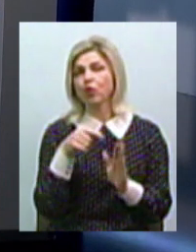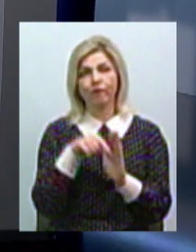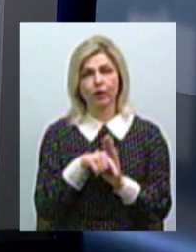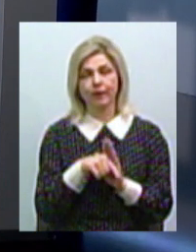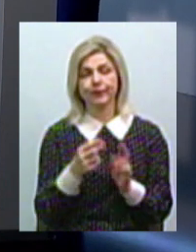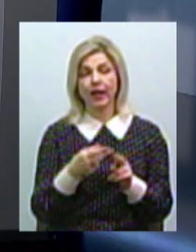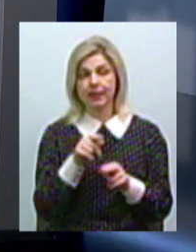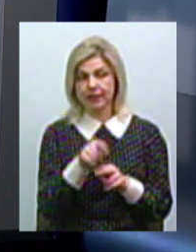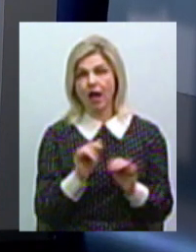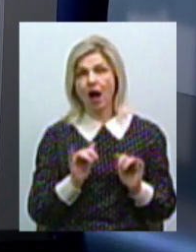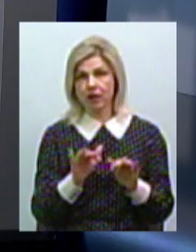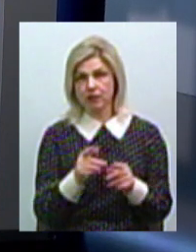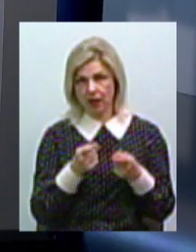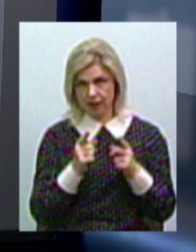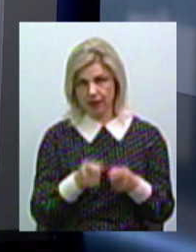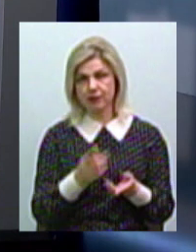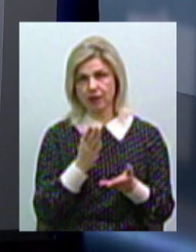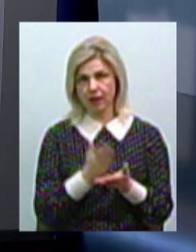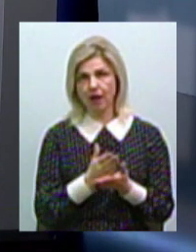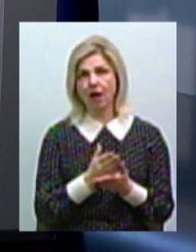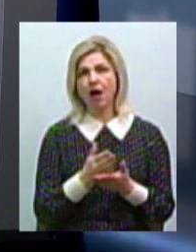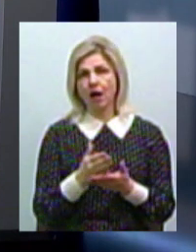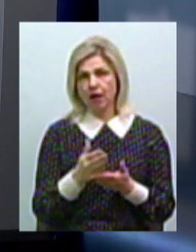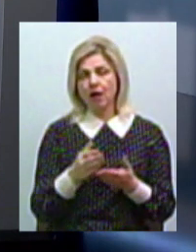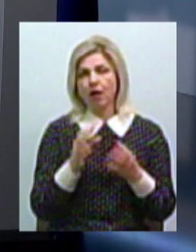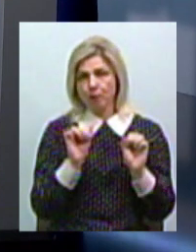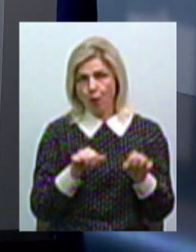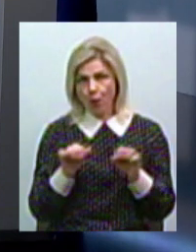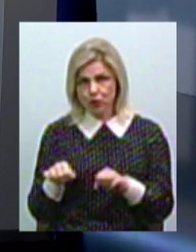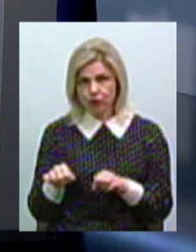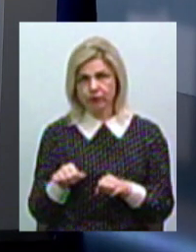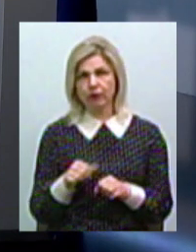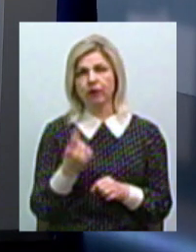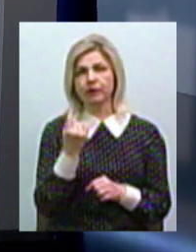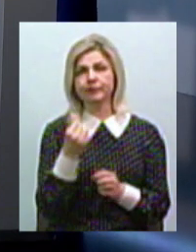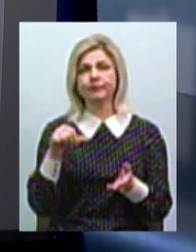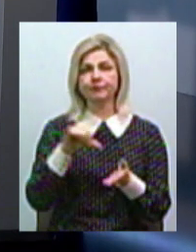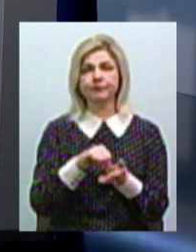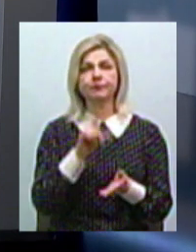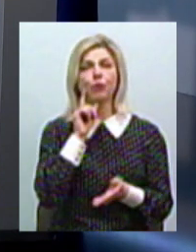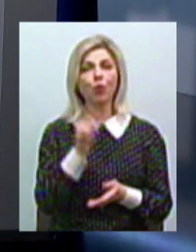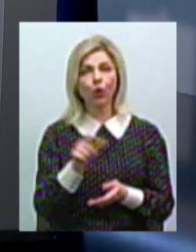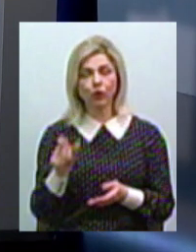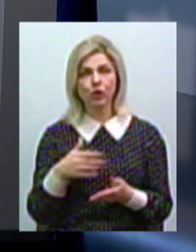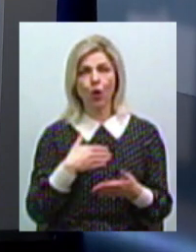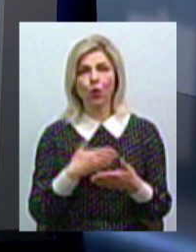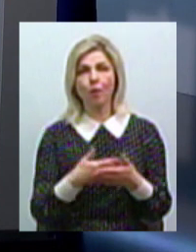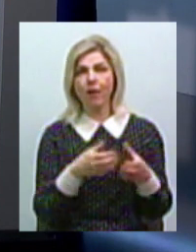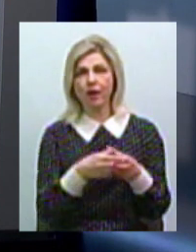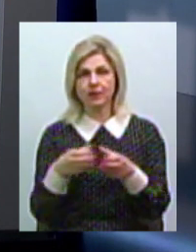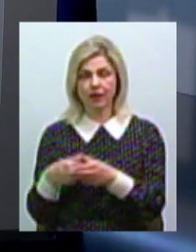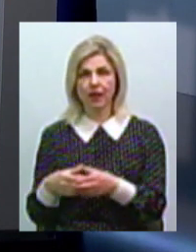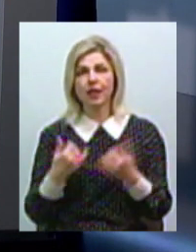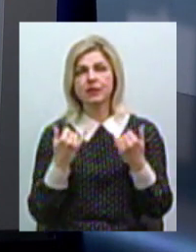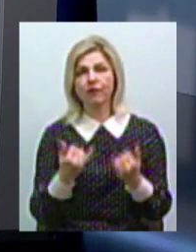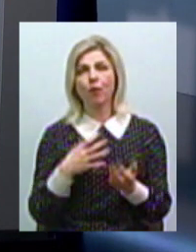акція, вона дійсно є спроможною, да, тому що, ну, по-перше, ми залучаємо молодь, залучаємо громадськість. Сьогодні ми проходили по